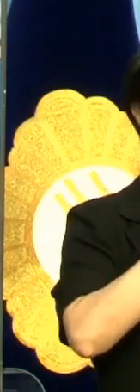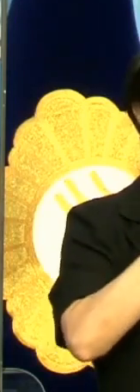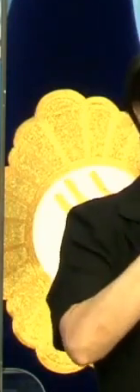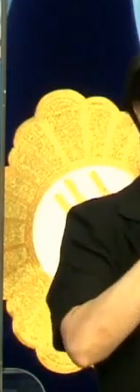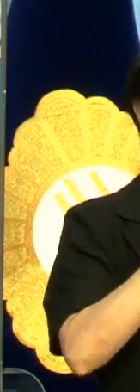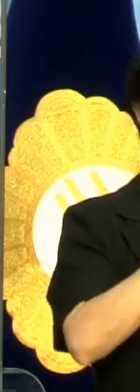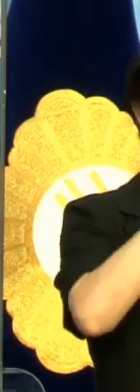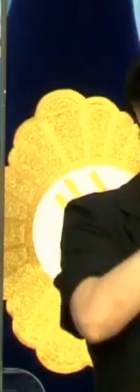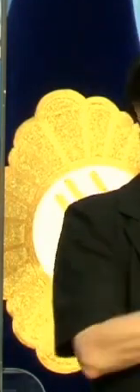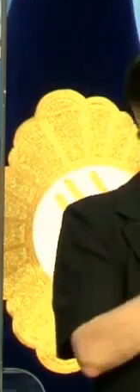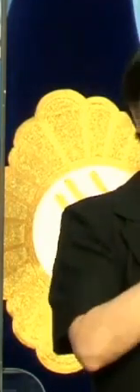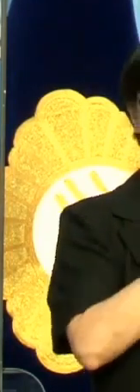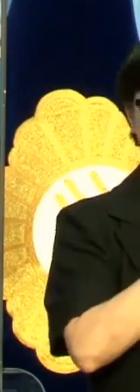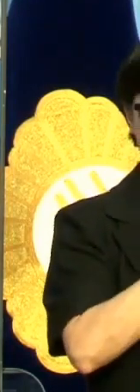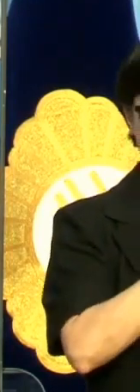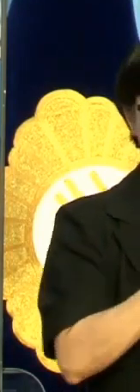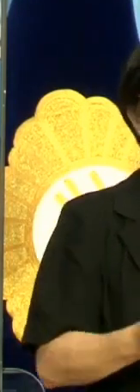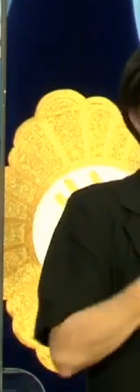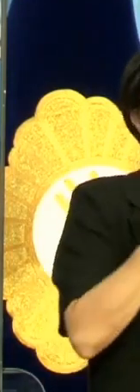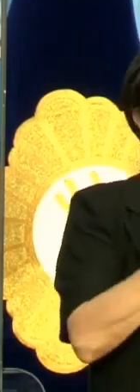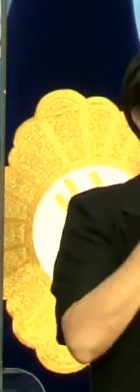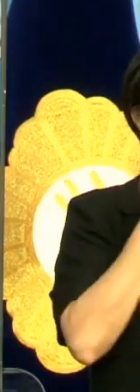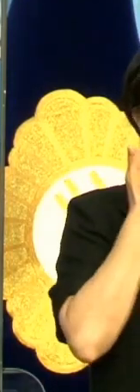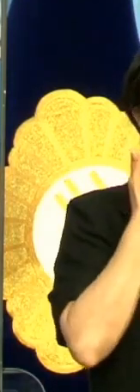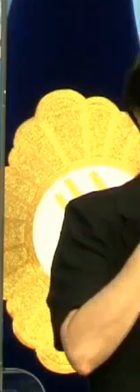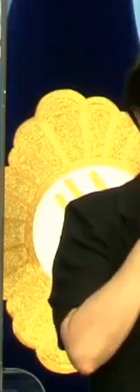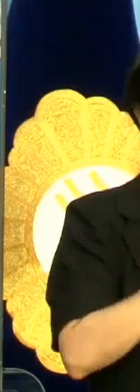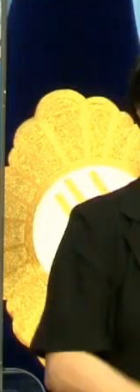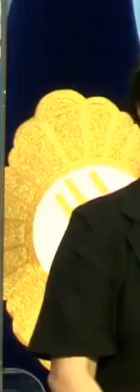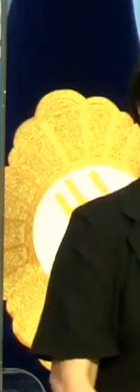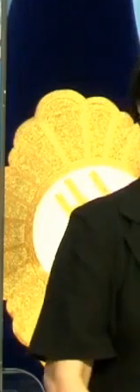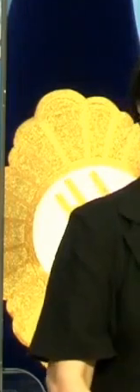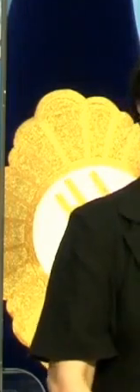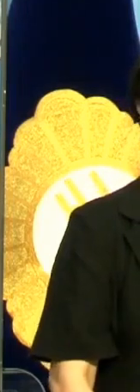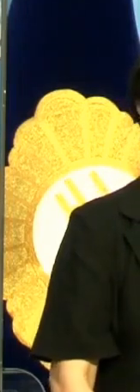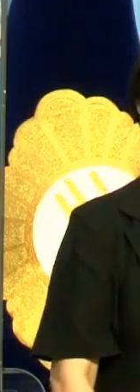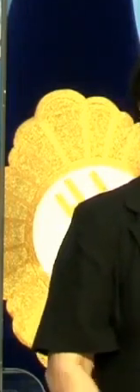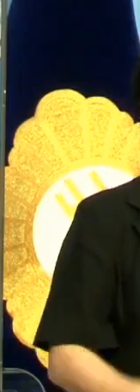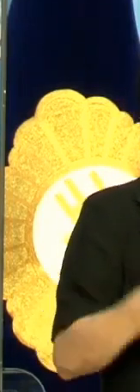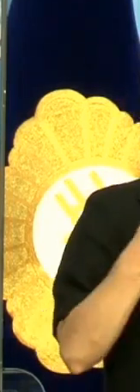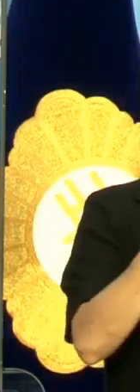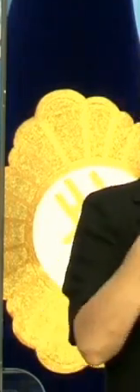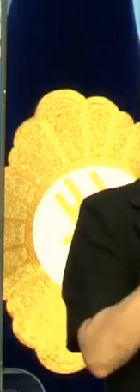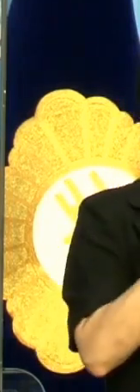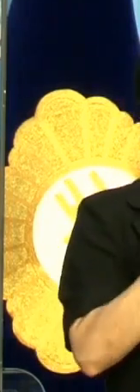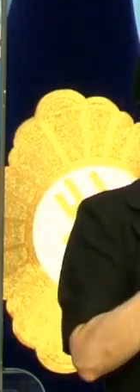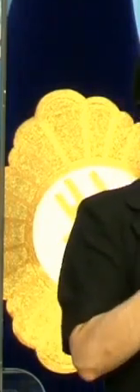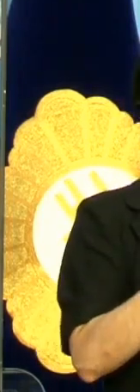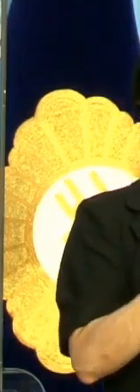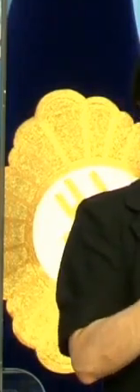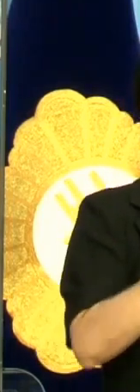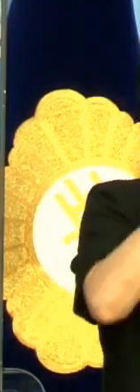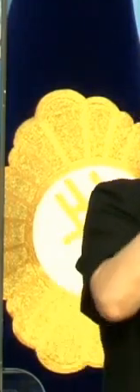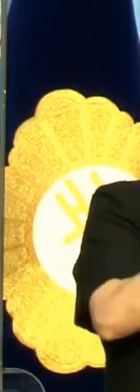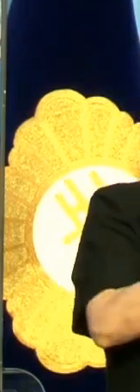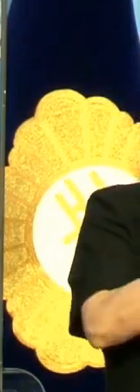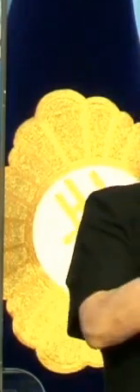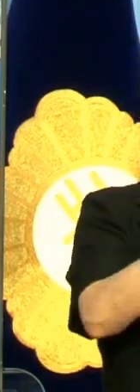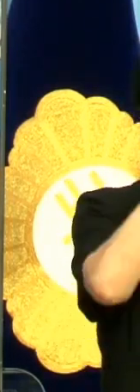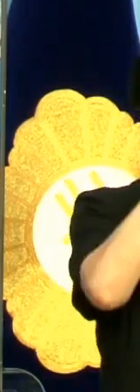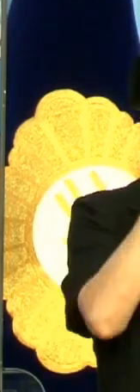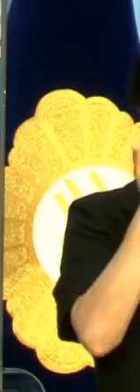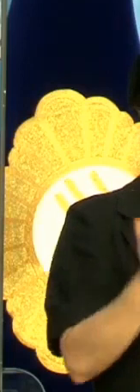따라 이번에 경우에만 해당 된다고 합니다 국방부 에서도 제 2차 병과가 군 병원